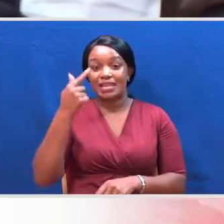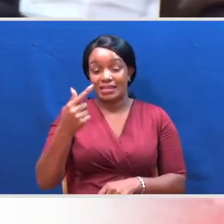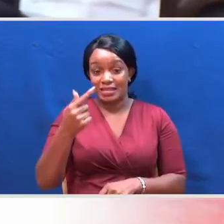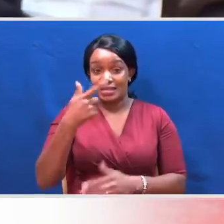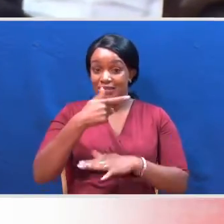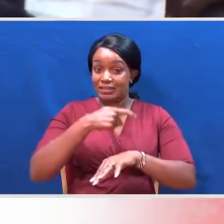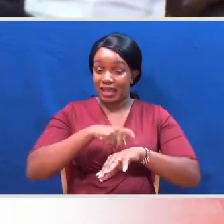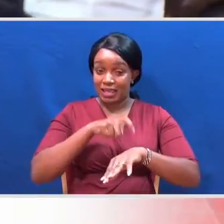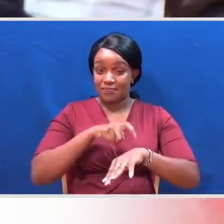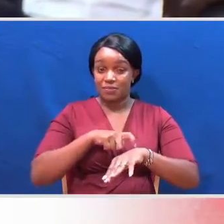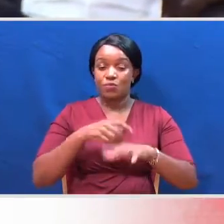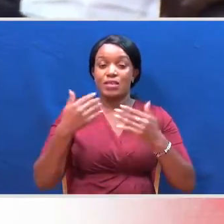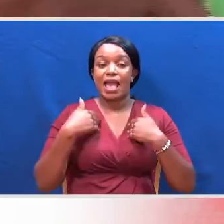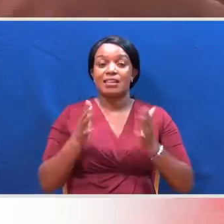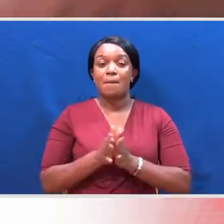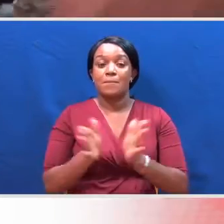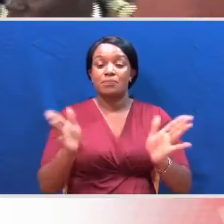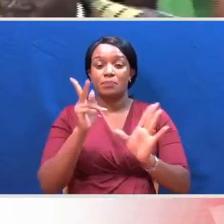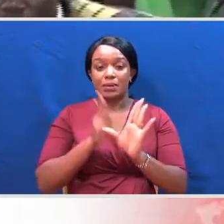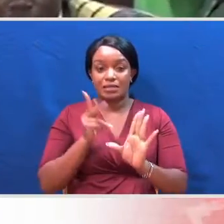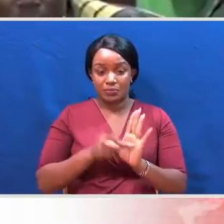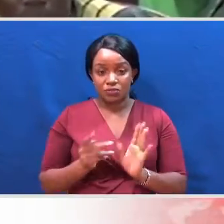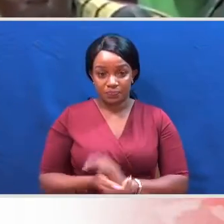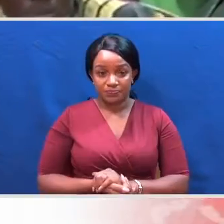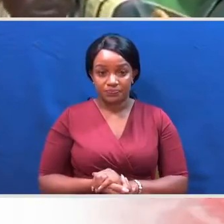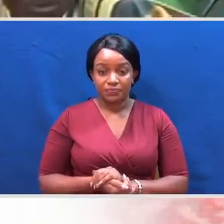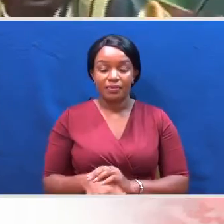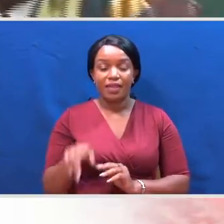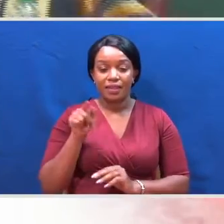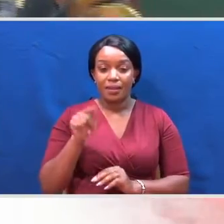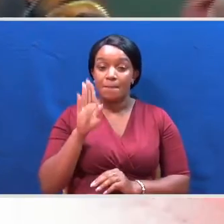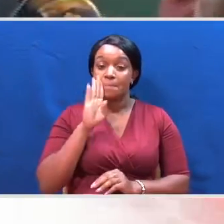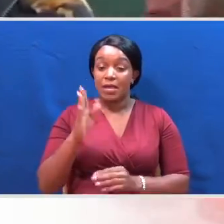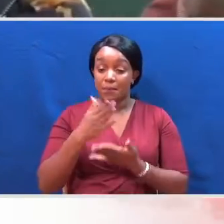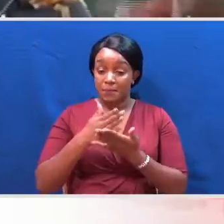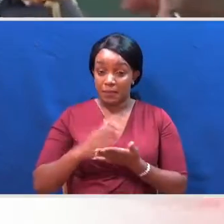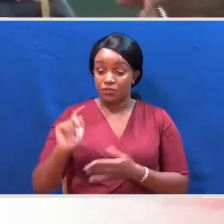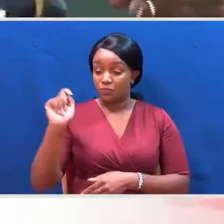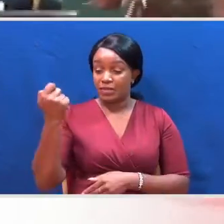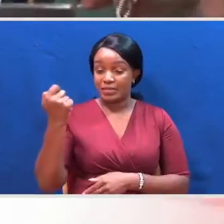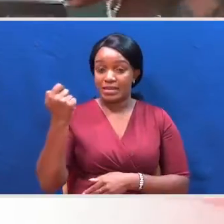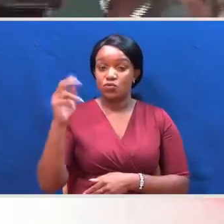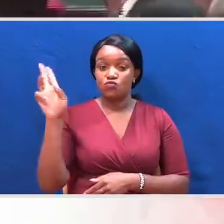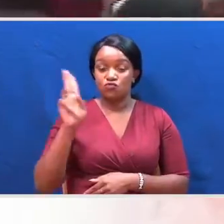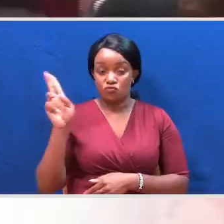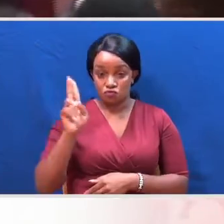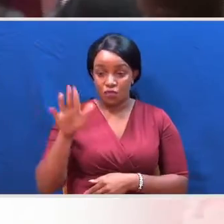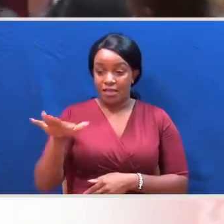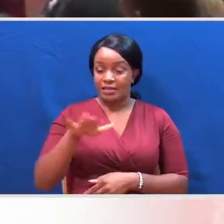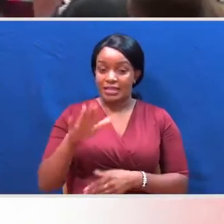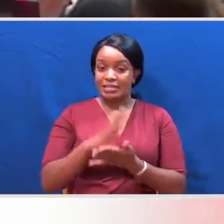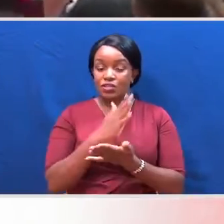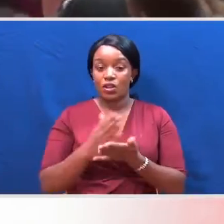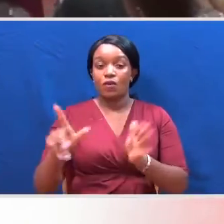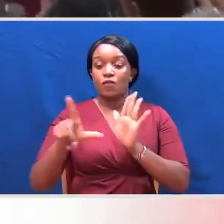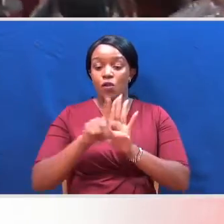tulifanya public participation. This being President Uhuru Kenyatta's backyard, section of lawmakers